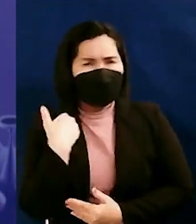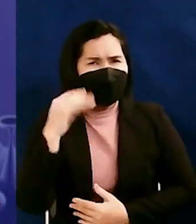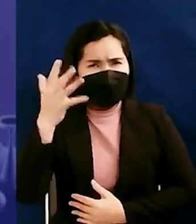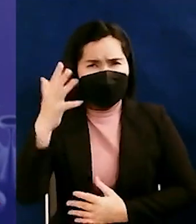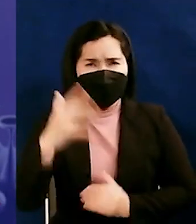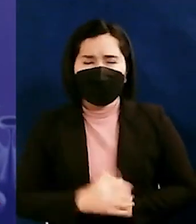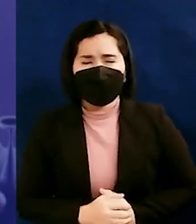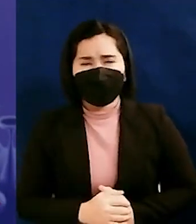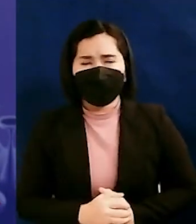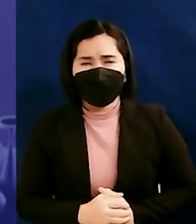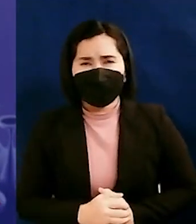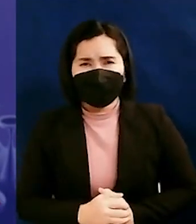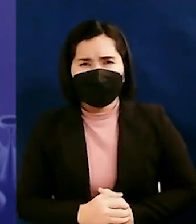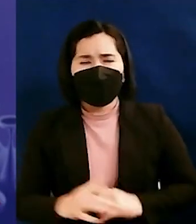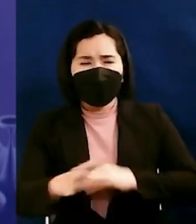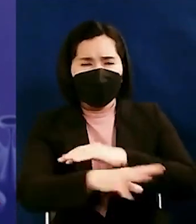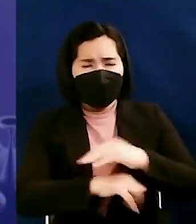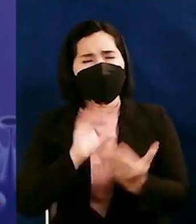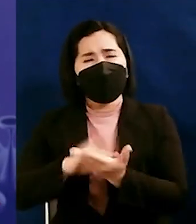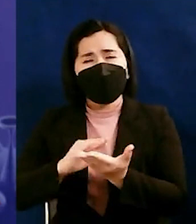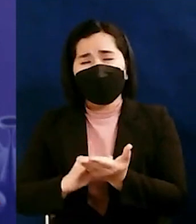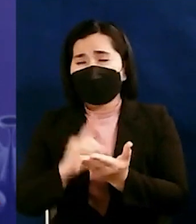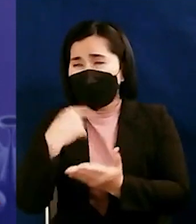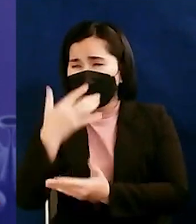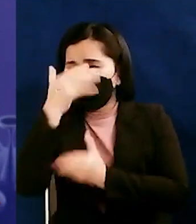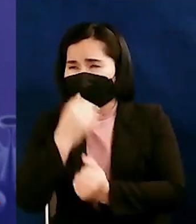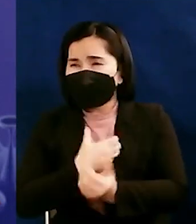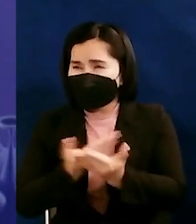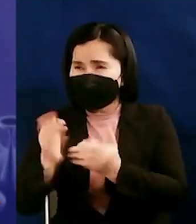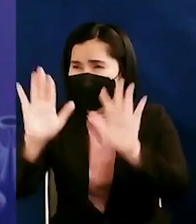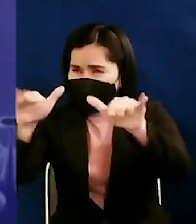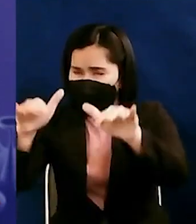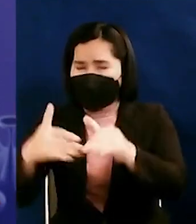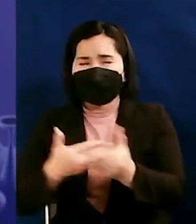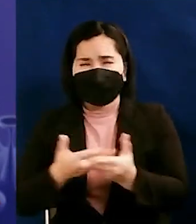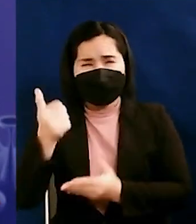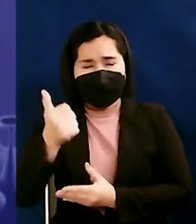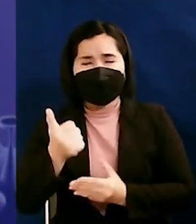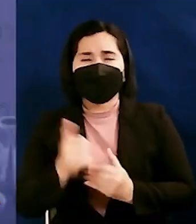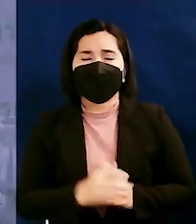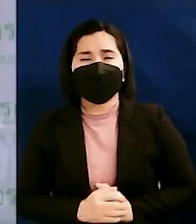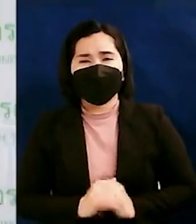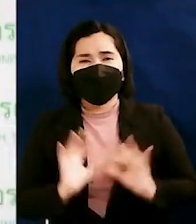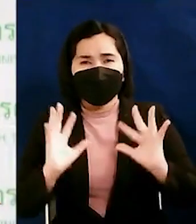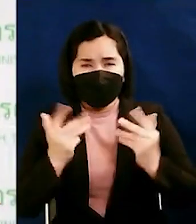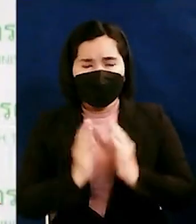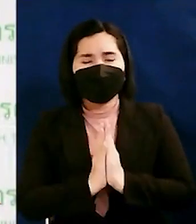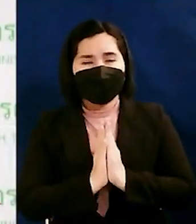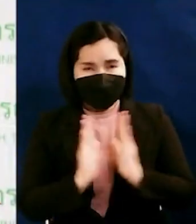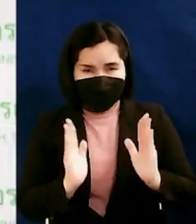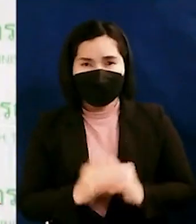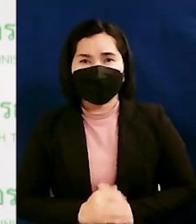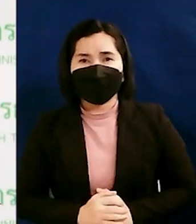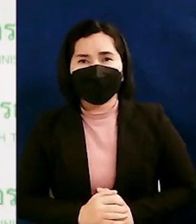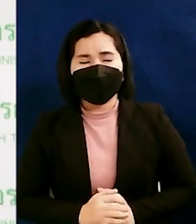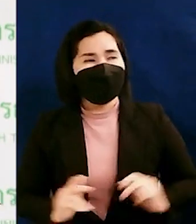าลนะครับแต่เพียงแต่มีการนำข้อมูลไปประกาศขายบนเว็บไซต์เท่านั้นครับขอบคุณครับ ค่ะก็ทาง